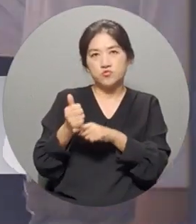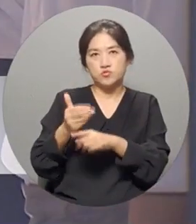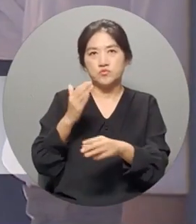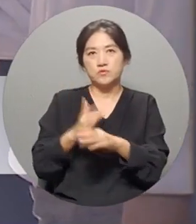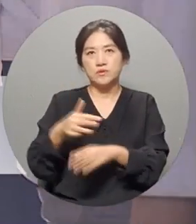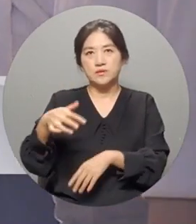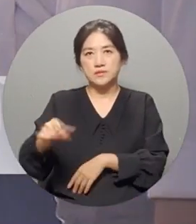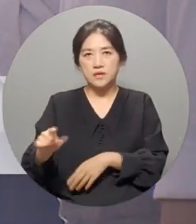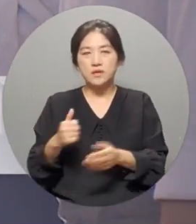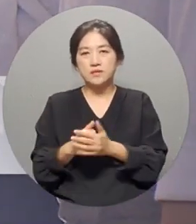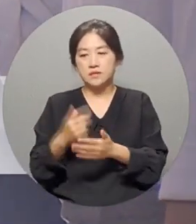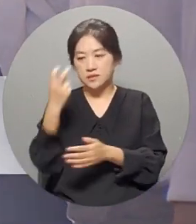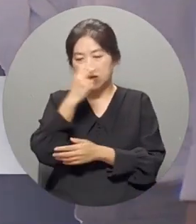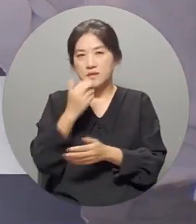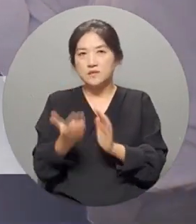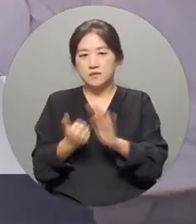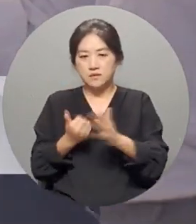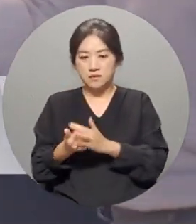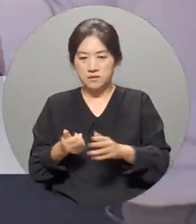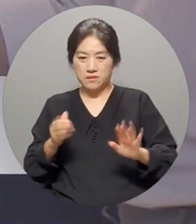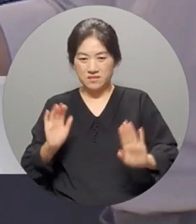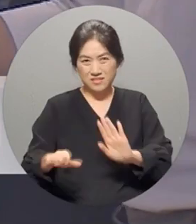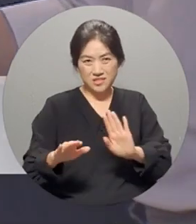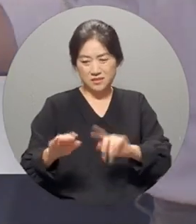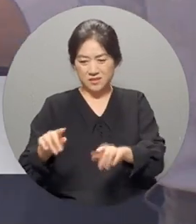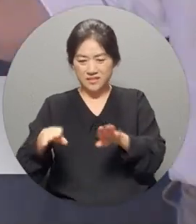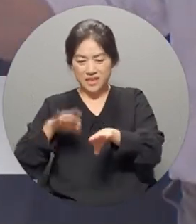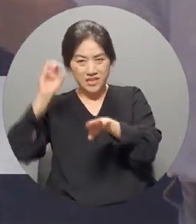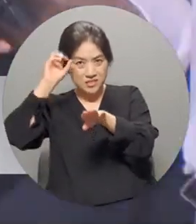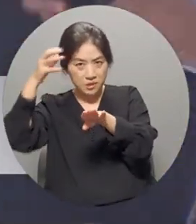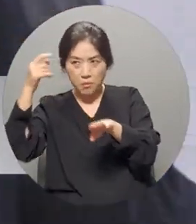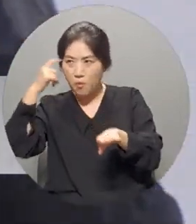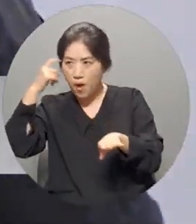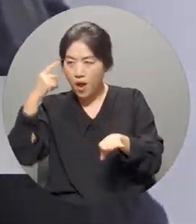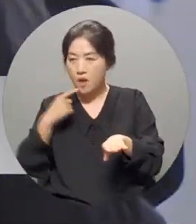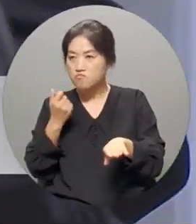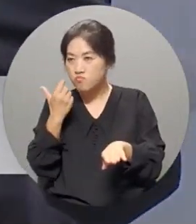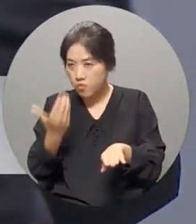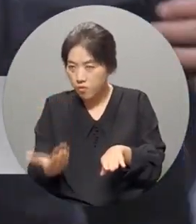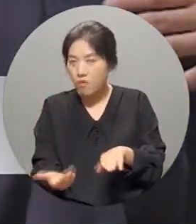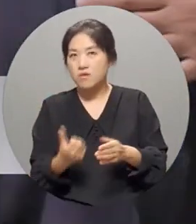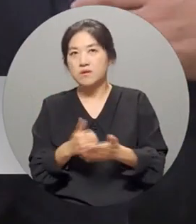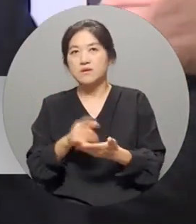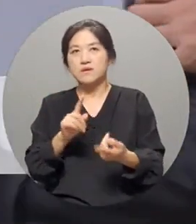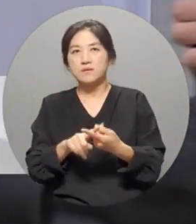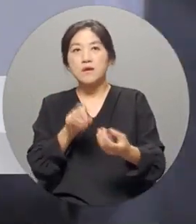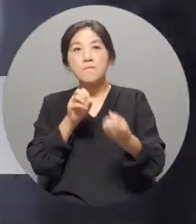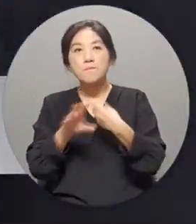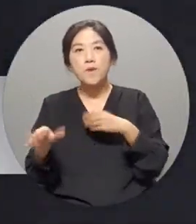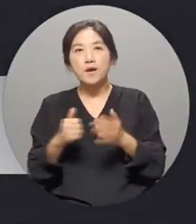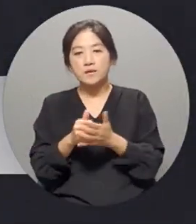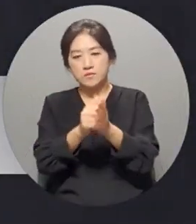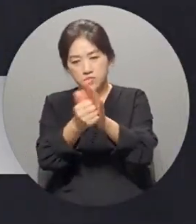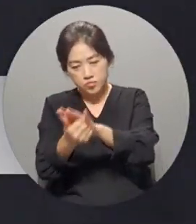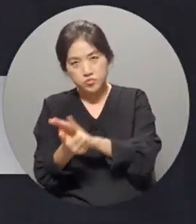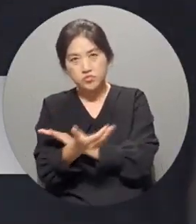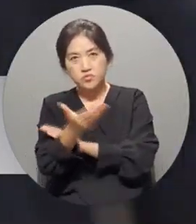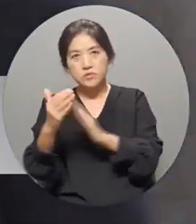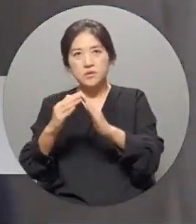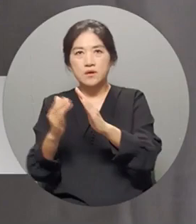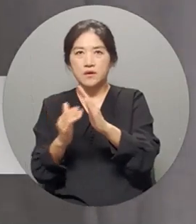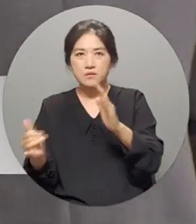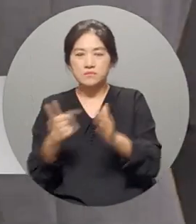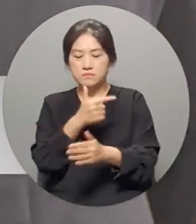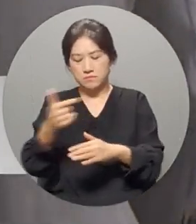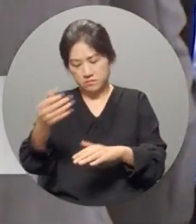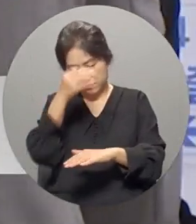참모 씨는 심사전 급발진 사고라고 주장하는 근거가 무엇이냐는 취재진의 질문에 신 분들과 유족들께